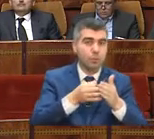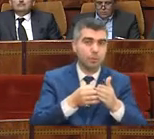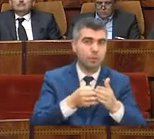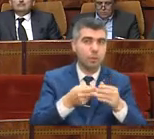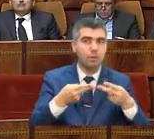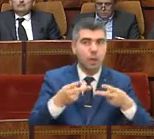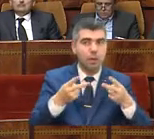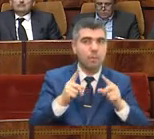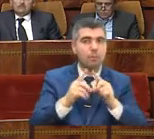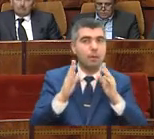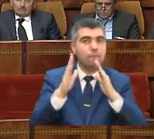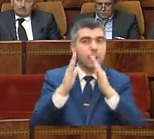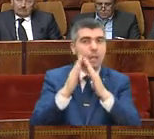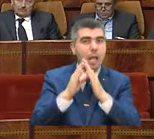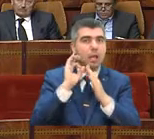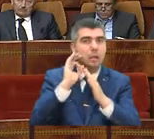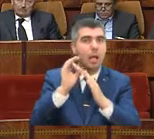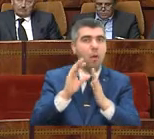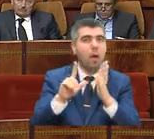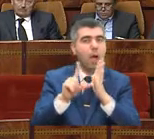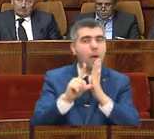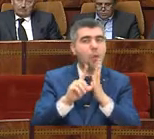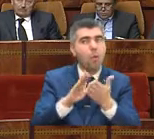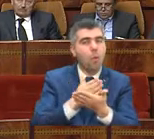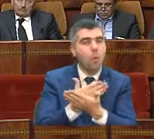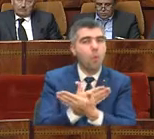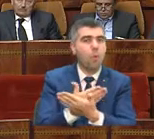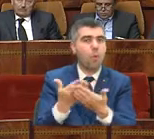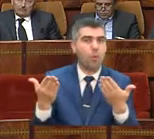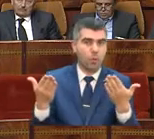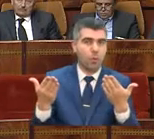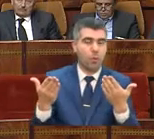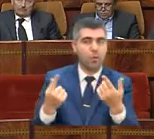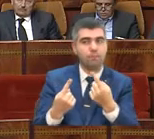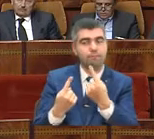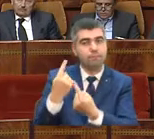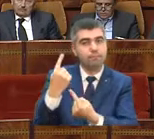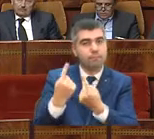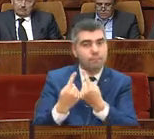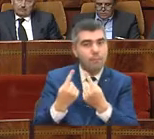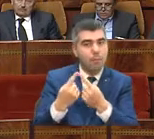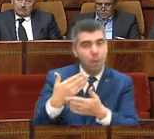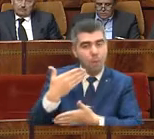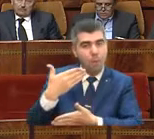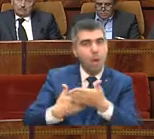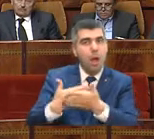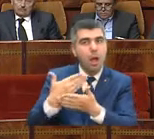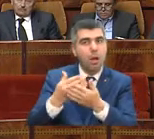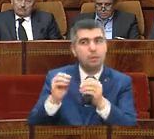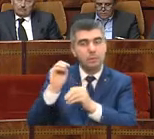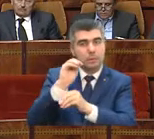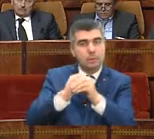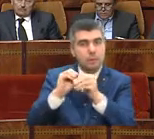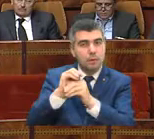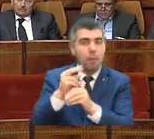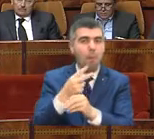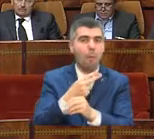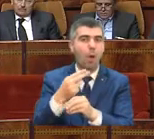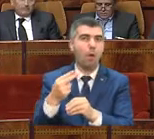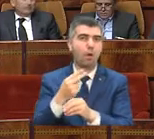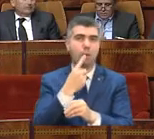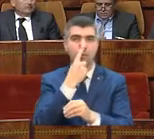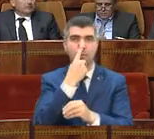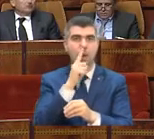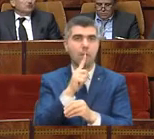اللائق، يجب إخراج القوانين التنظيمية. كيبقى المواطن كيتلوح بالإدارات باغي رخصة ديال الإصلاح ولا رخصة التسوية، ولكن القوانين التنظيمية